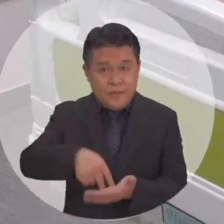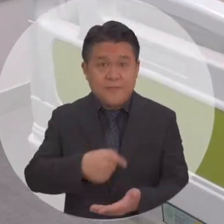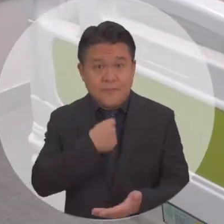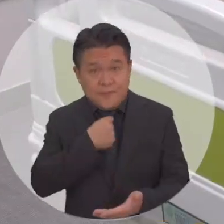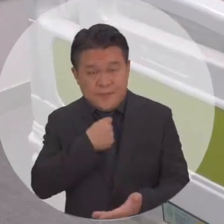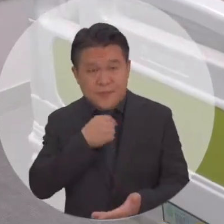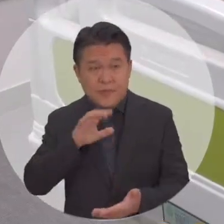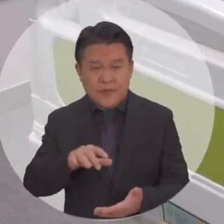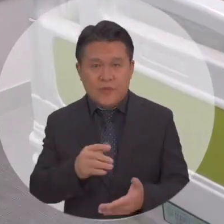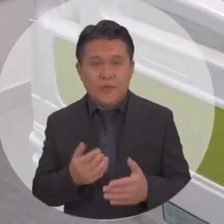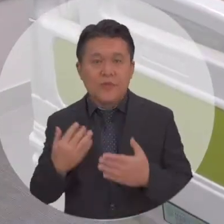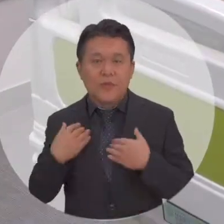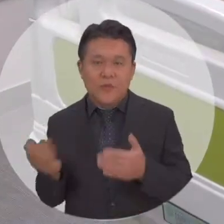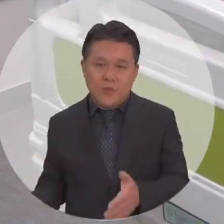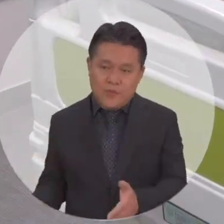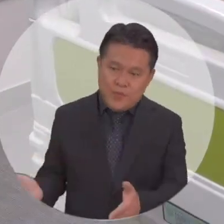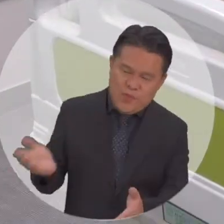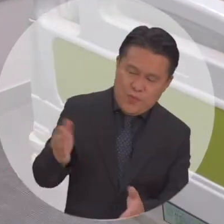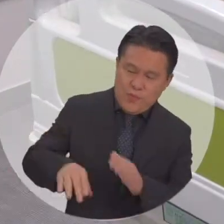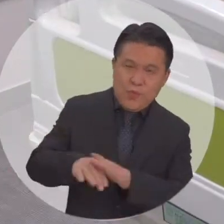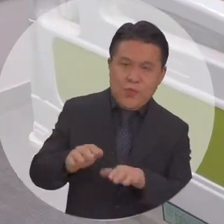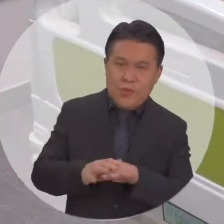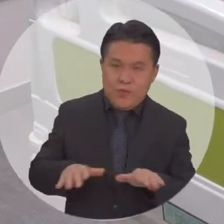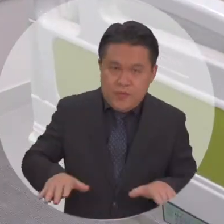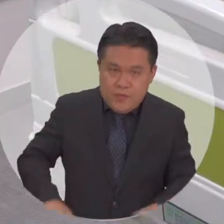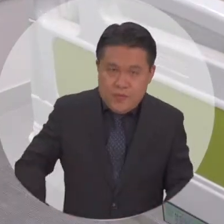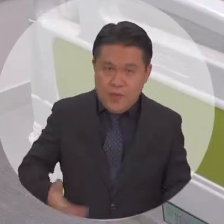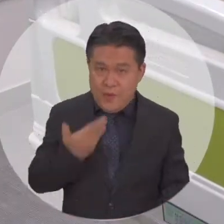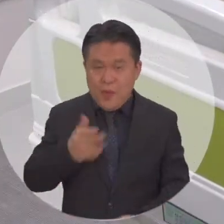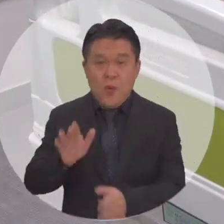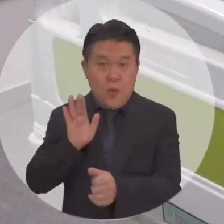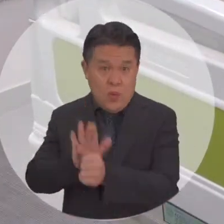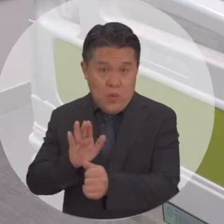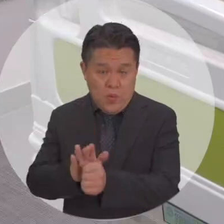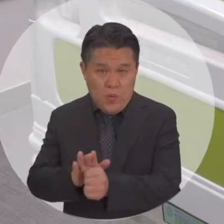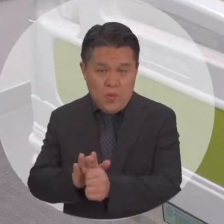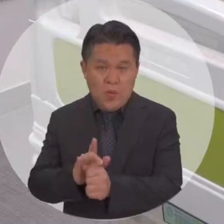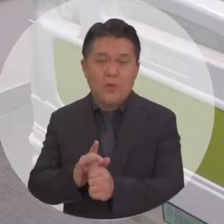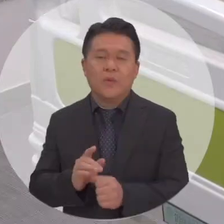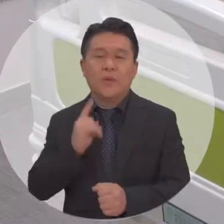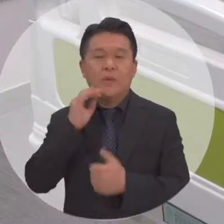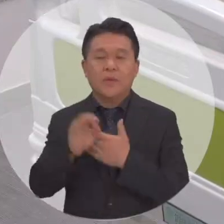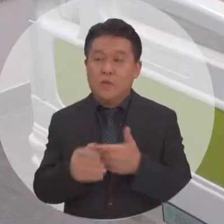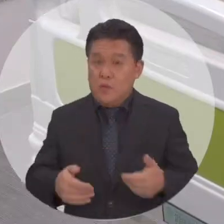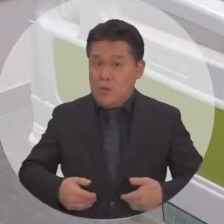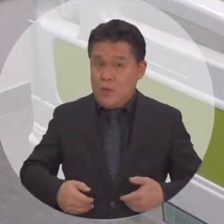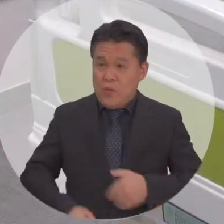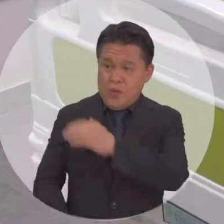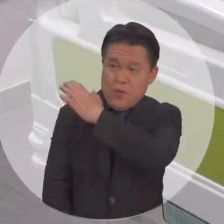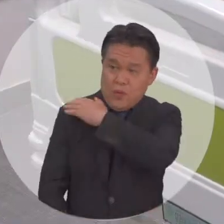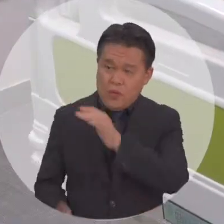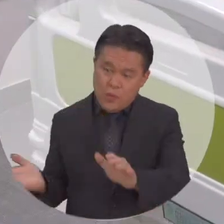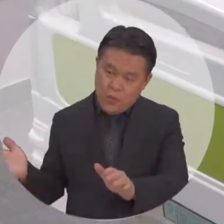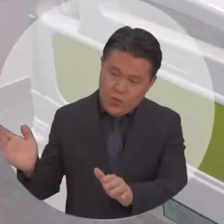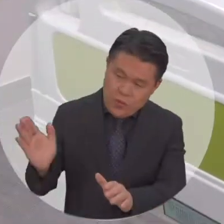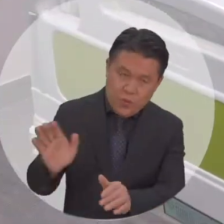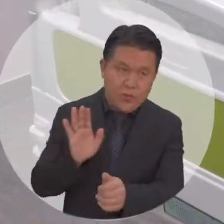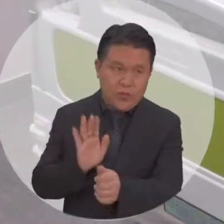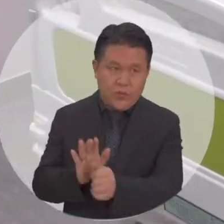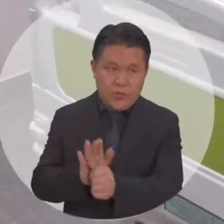대상자가 일어나고자 하는 방향으로 윗몸을 돌려 손을 짚고 일어날 수 있도록 돕고 필요한 경우